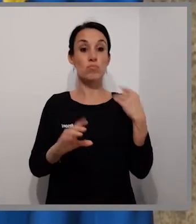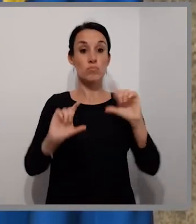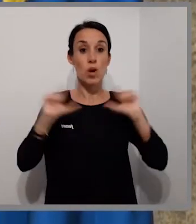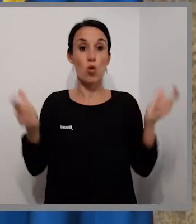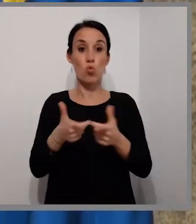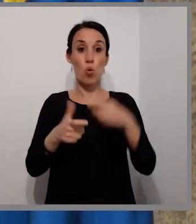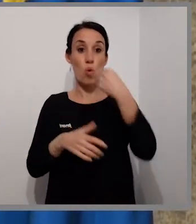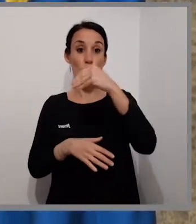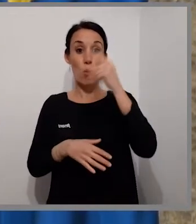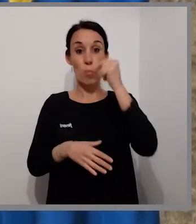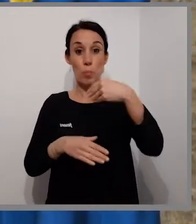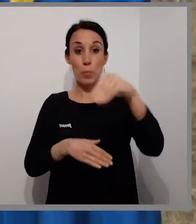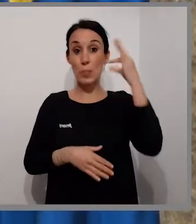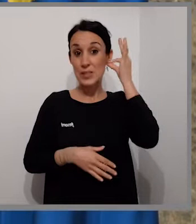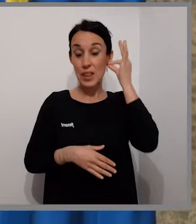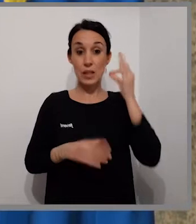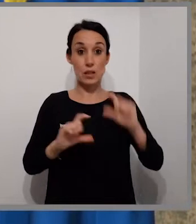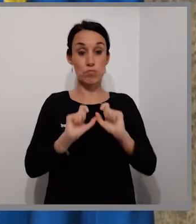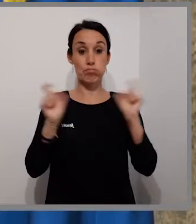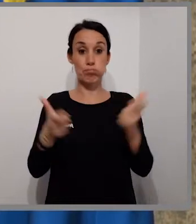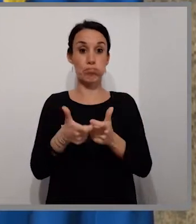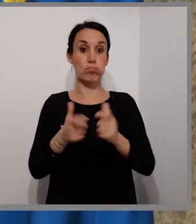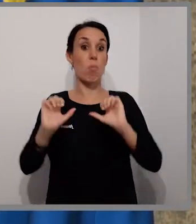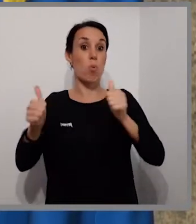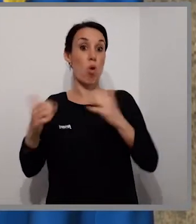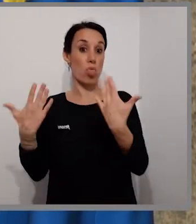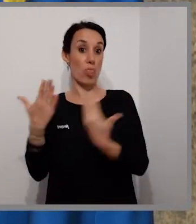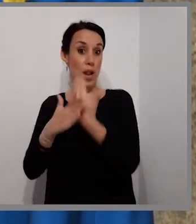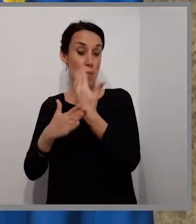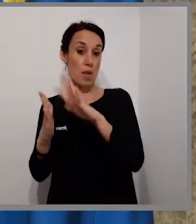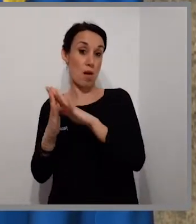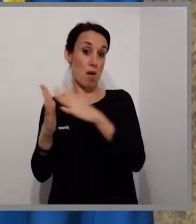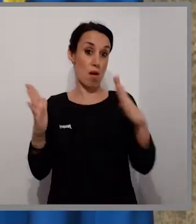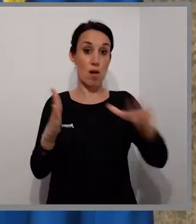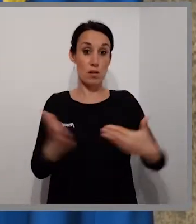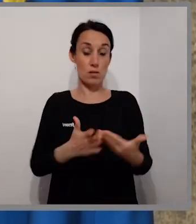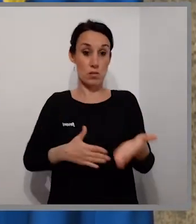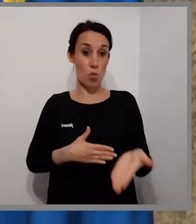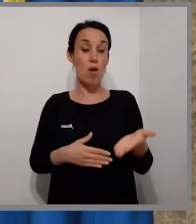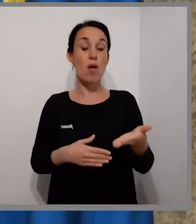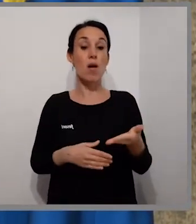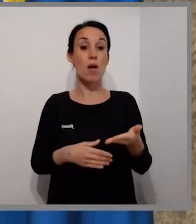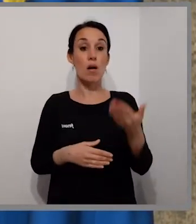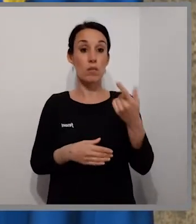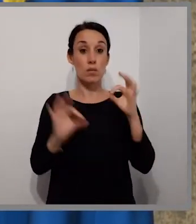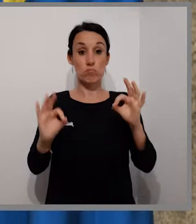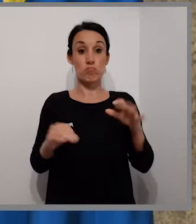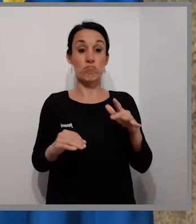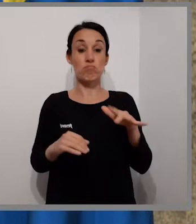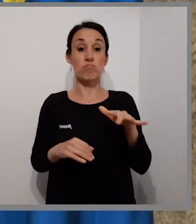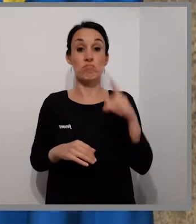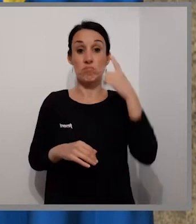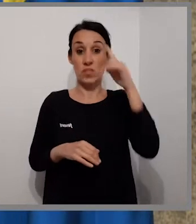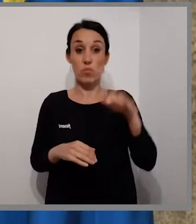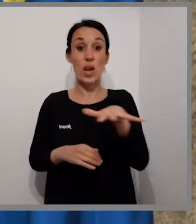de presidents i presidentes que ha tingut lloc aquest matí des de les 10 del matí, com va ser ja un